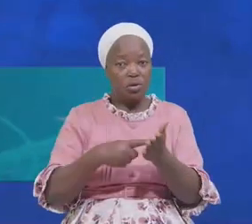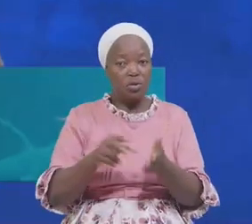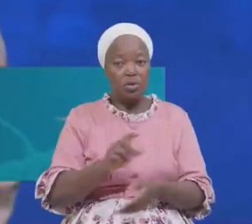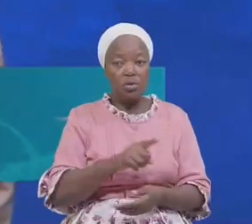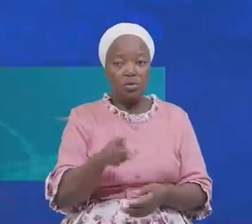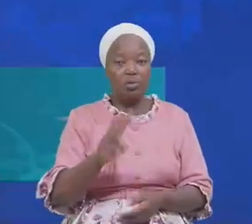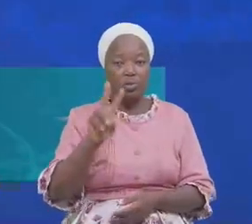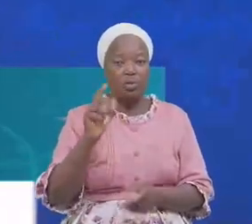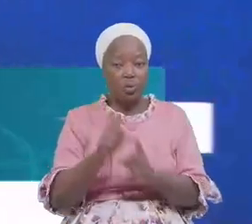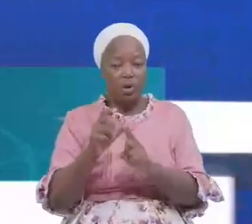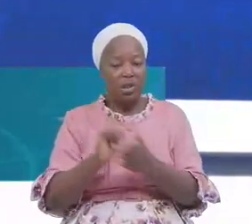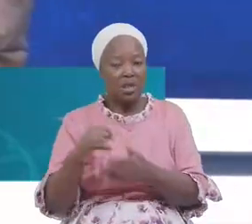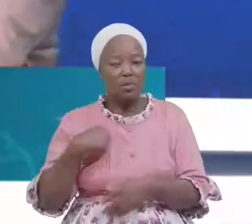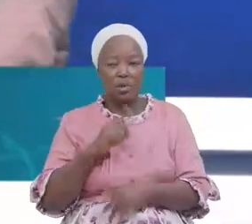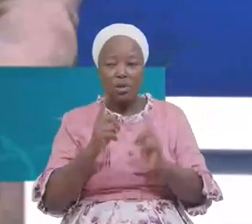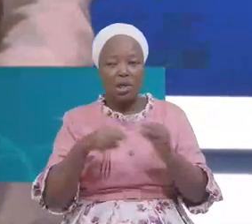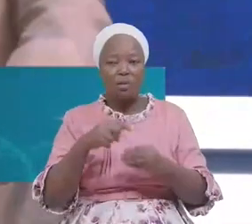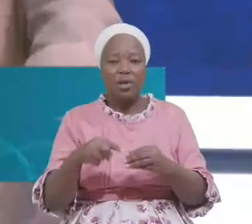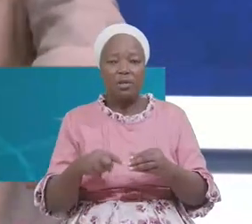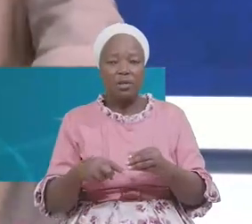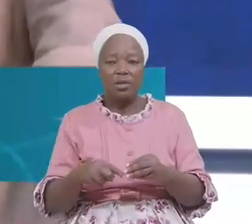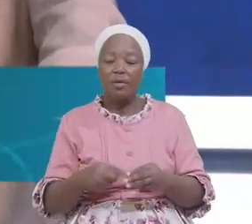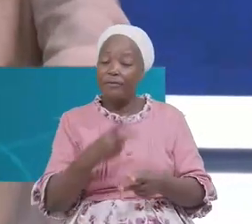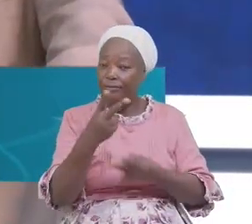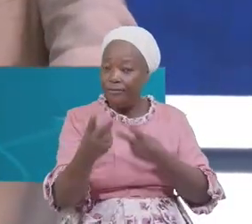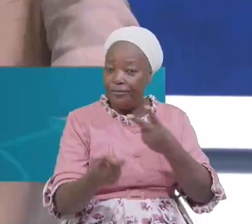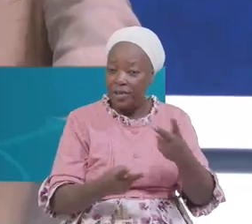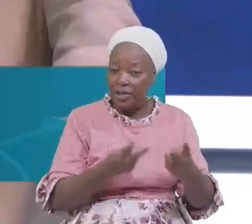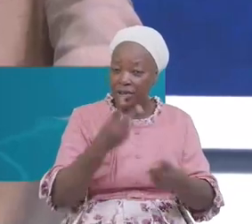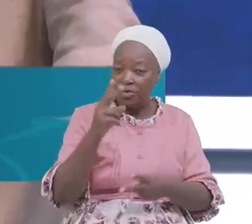Notez ces mots dont nous parlons, la visitation,